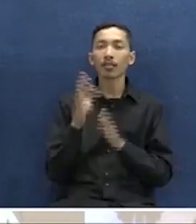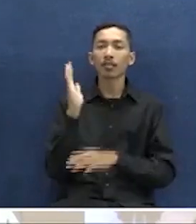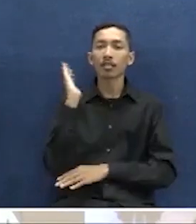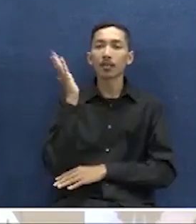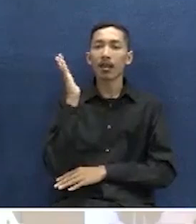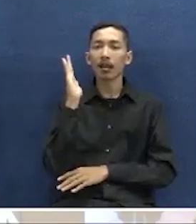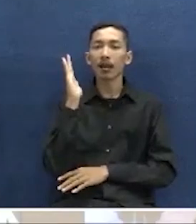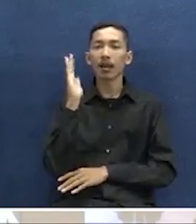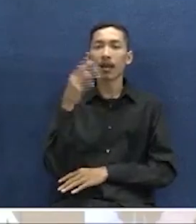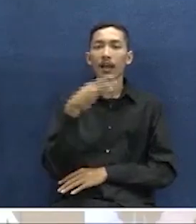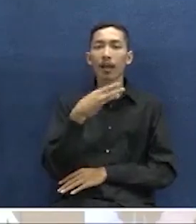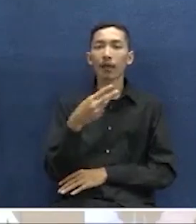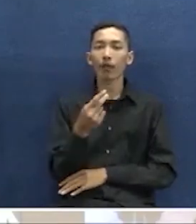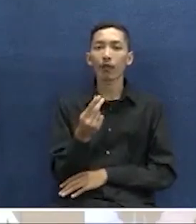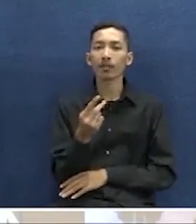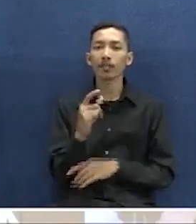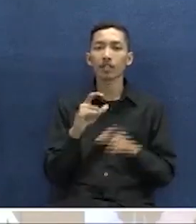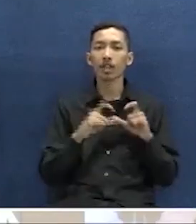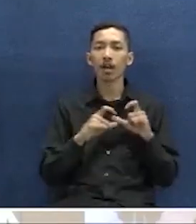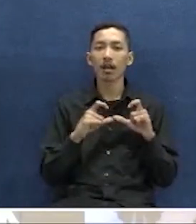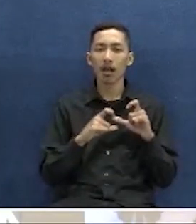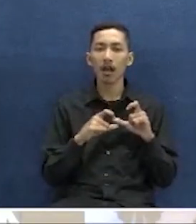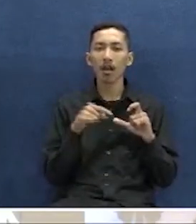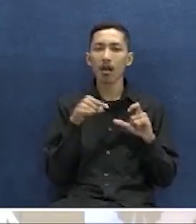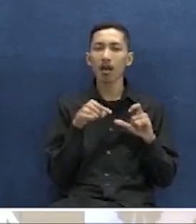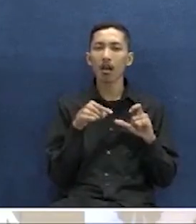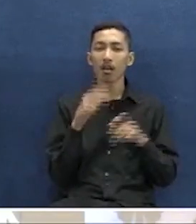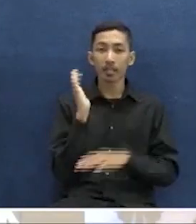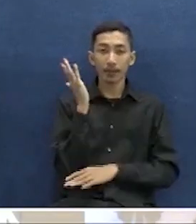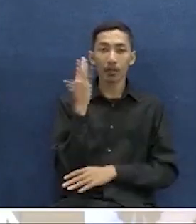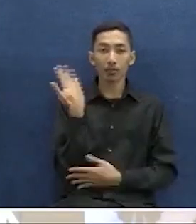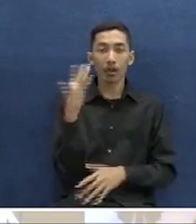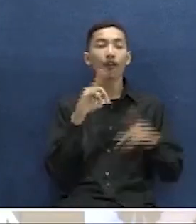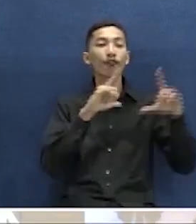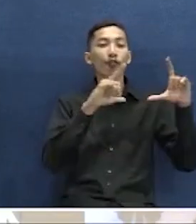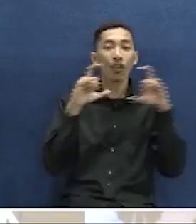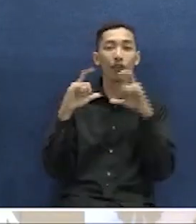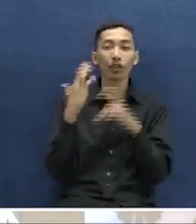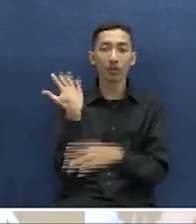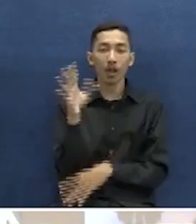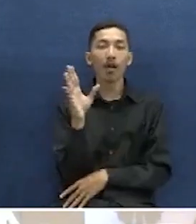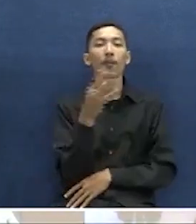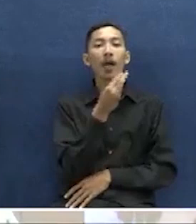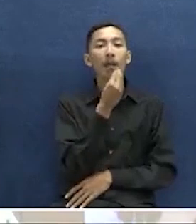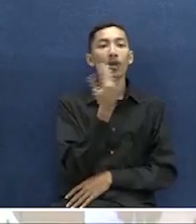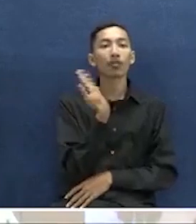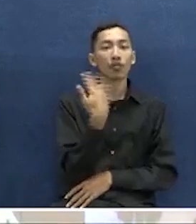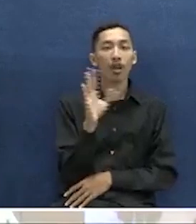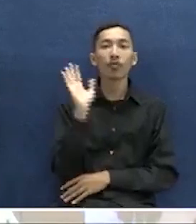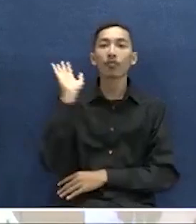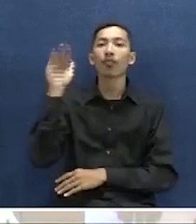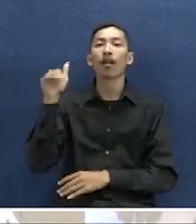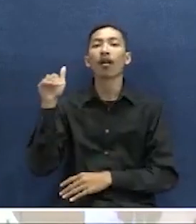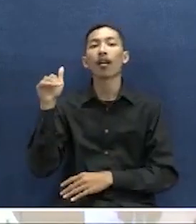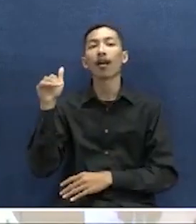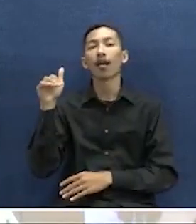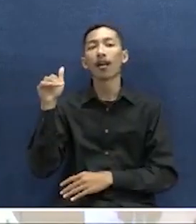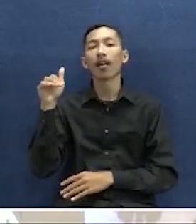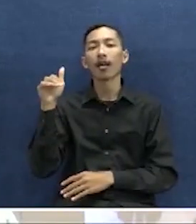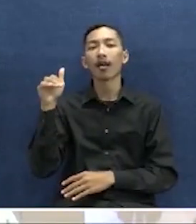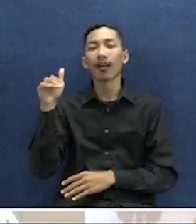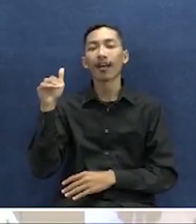syariah itu selalu hanya seminar selesai foto-foto makan-makan pulang yang